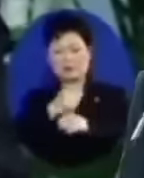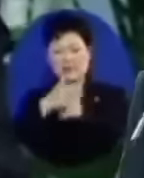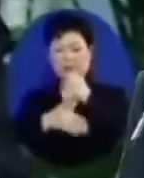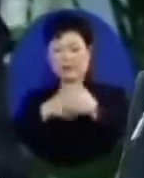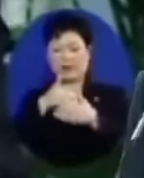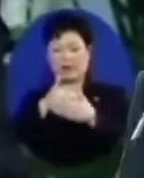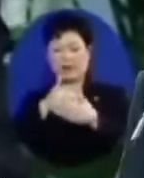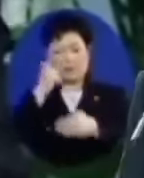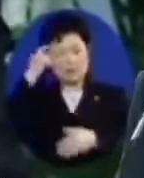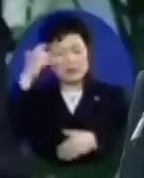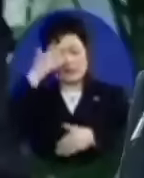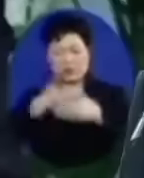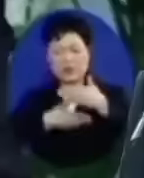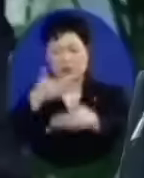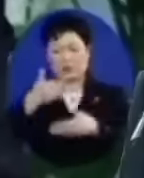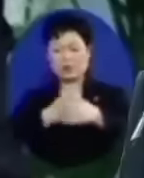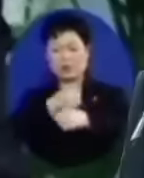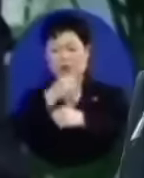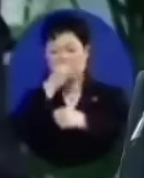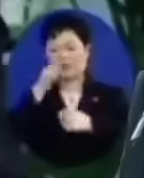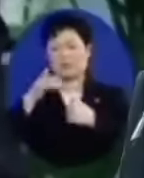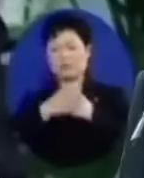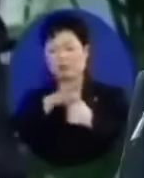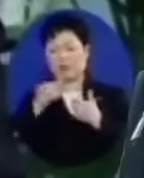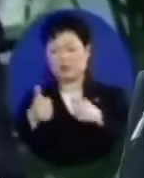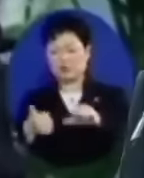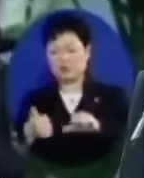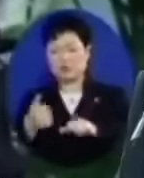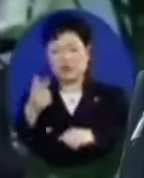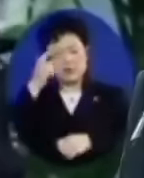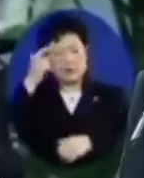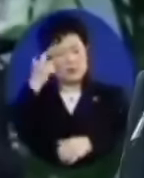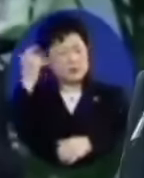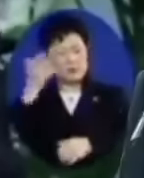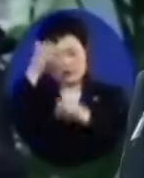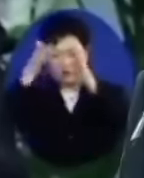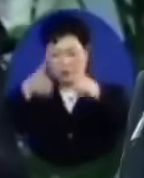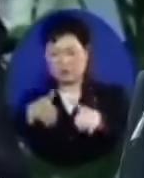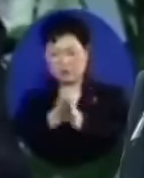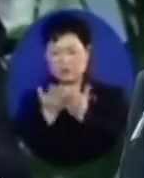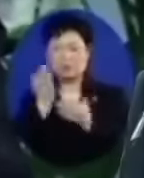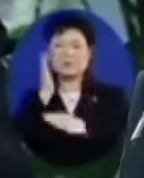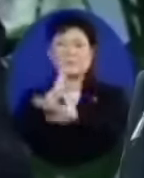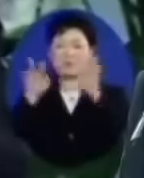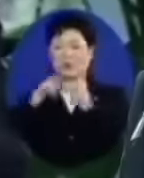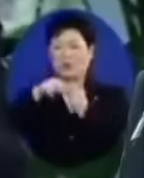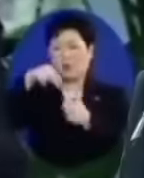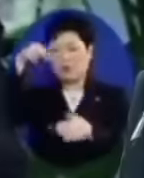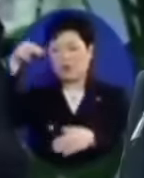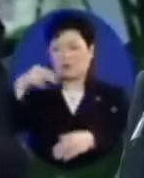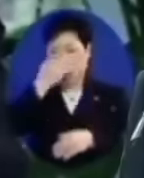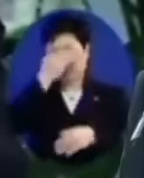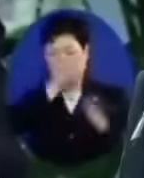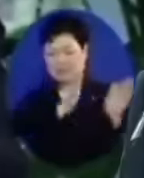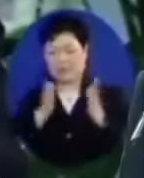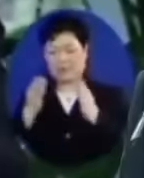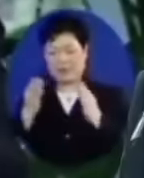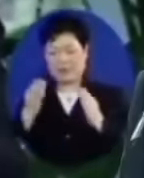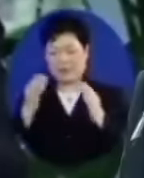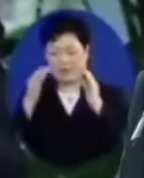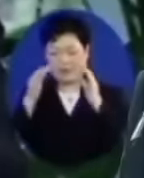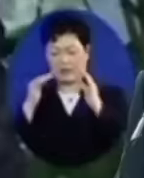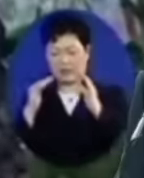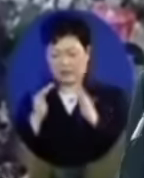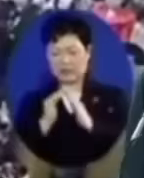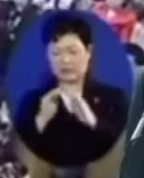하나님의 성령과 교통하고 있으므로 우리가 죽으면 성령을 통해서 직접 하늘에 올라가서 예비하신 우리의 처소에